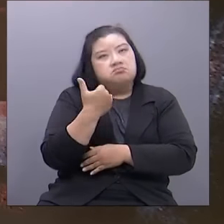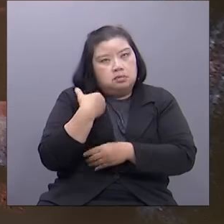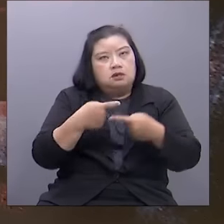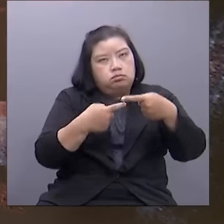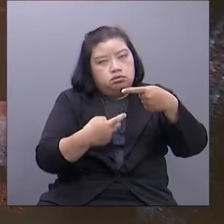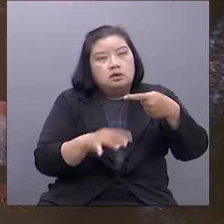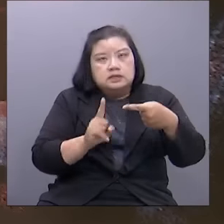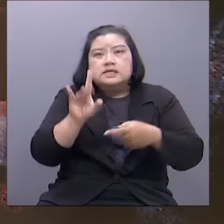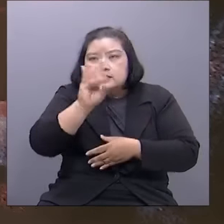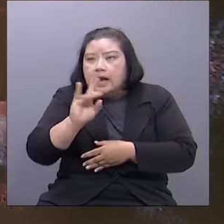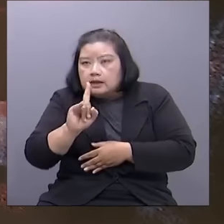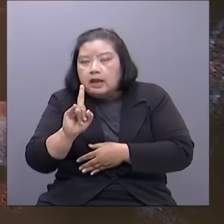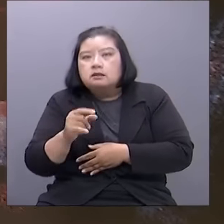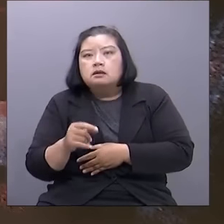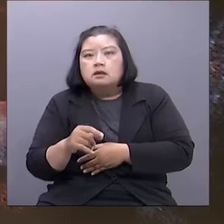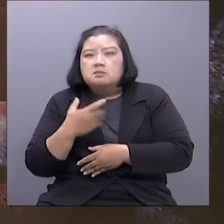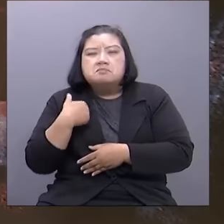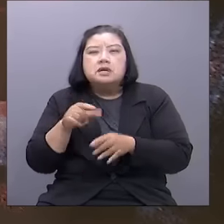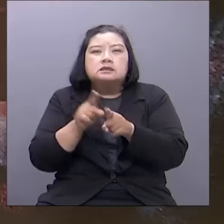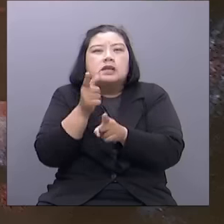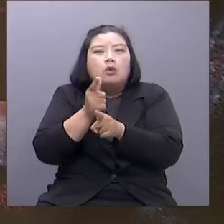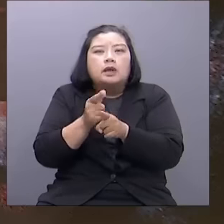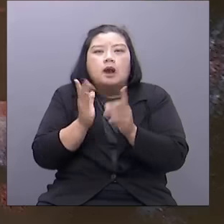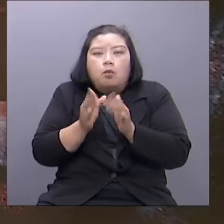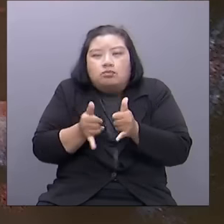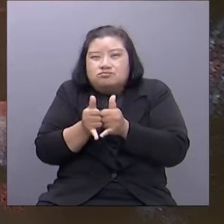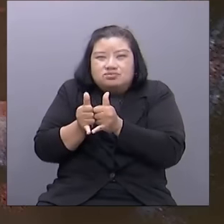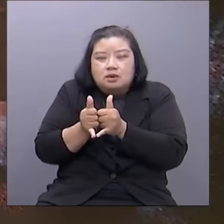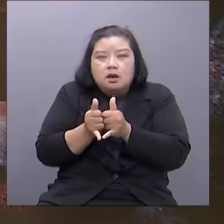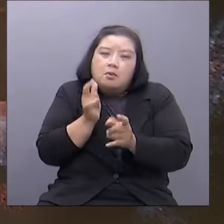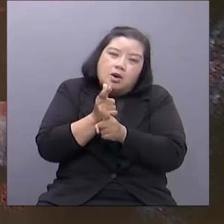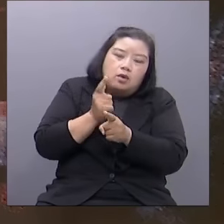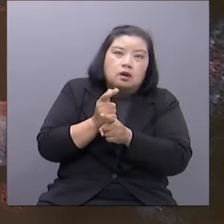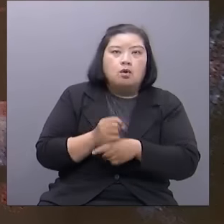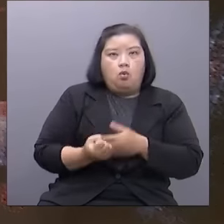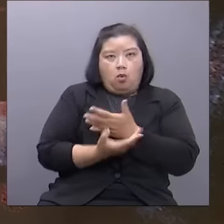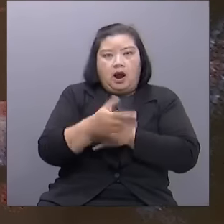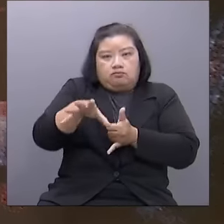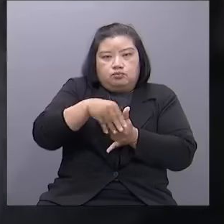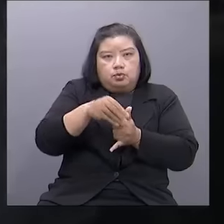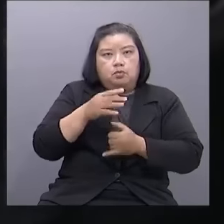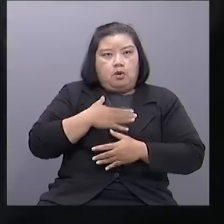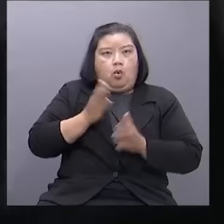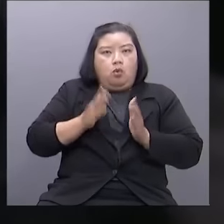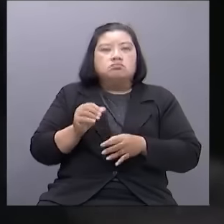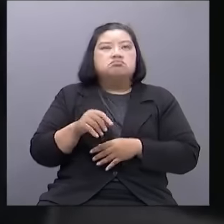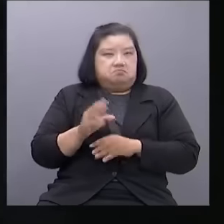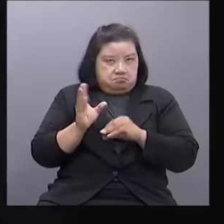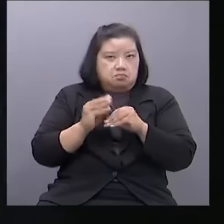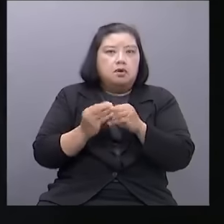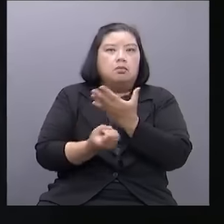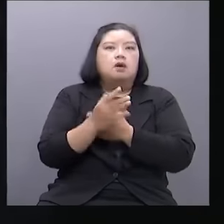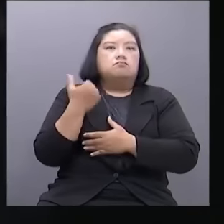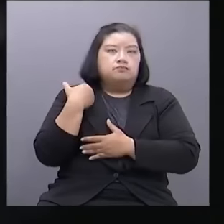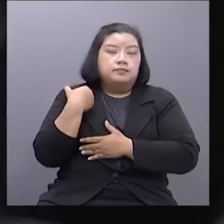ดมีความใกล้ชิดกับคนค่อนข้างมากค่ะทำให้โอกาสที่เชื้อจะแพร่มาสู่คนเนี่ยเพิ่มมากขึ้นตามไปด้วยค่ะ